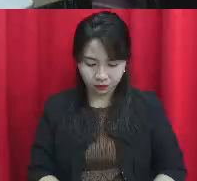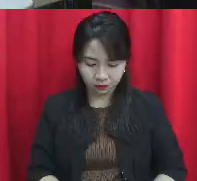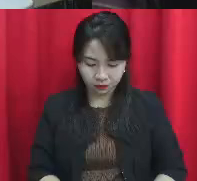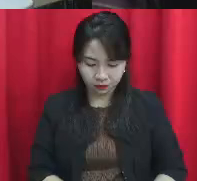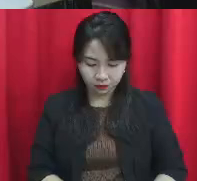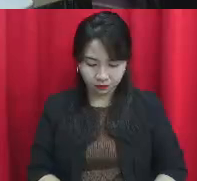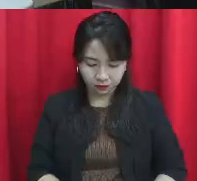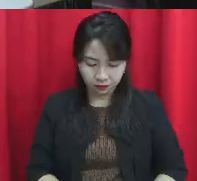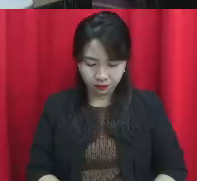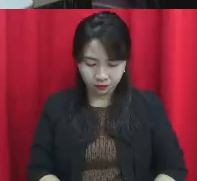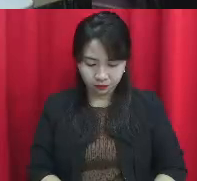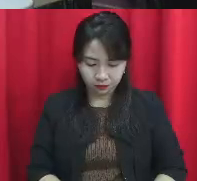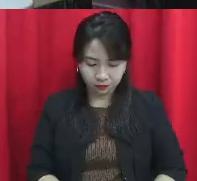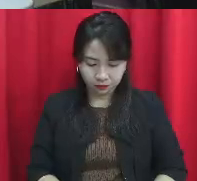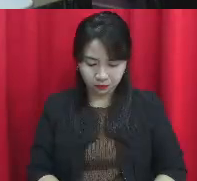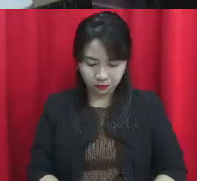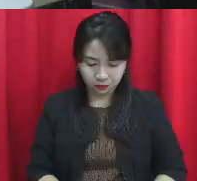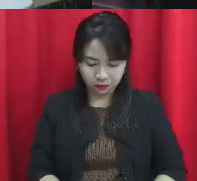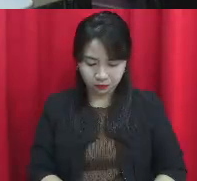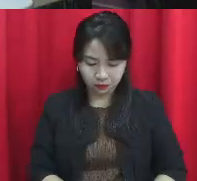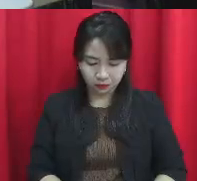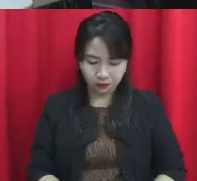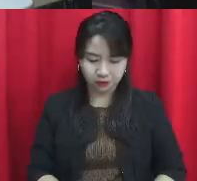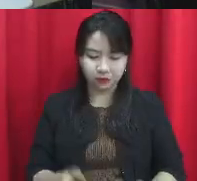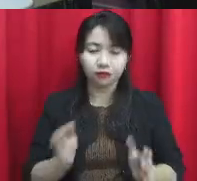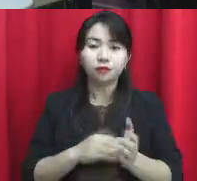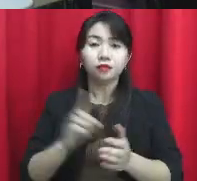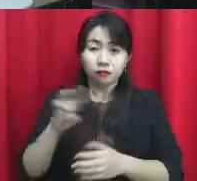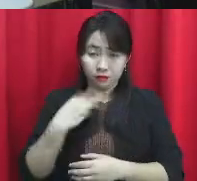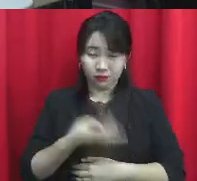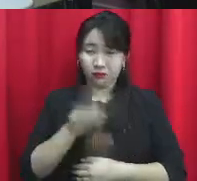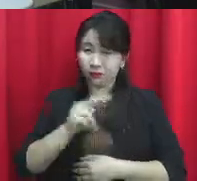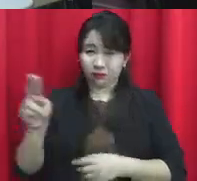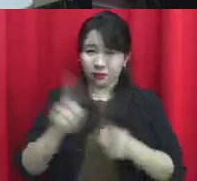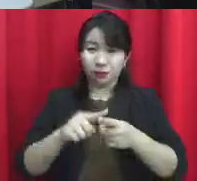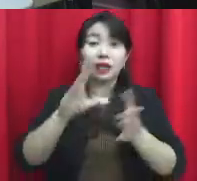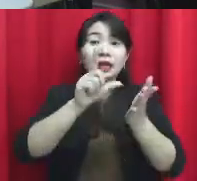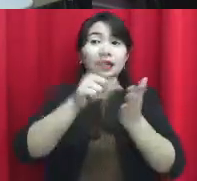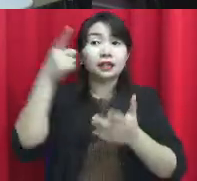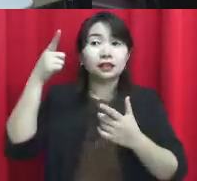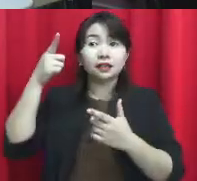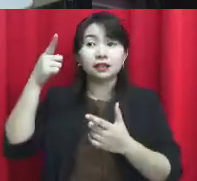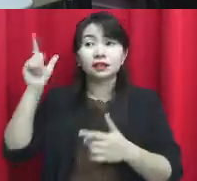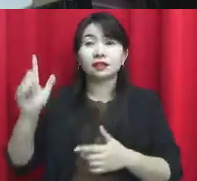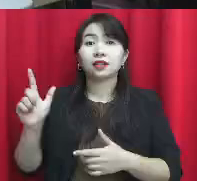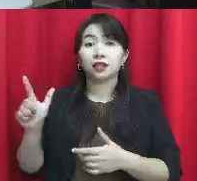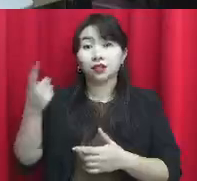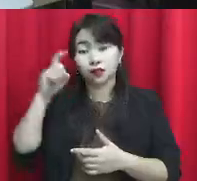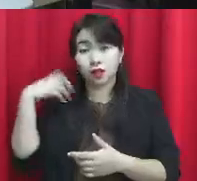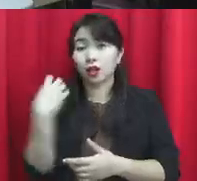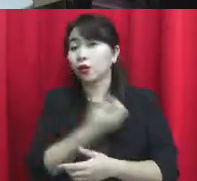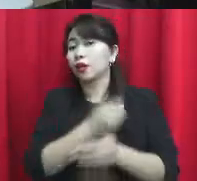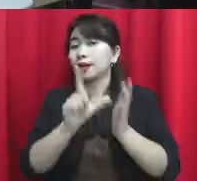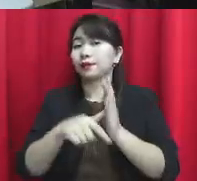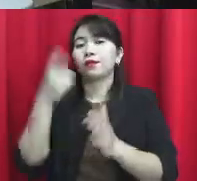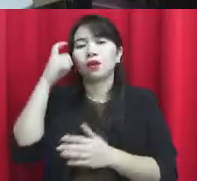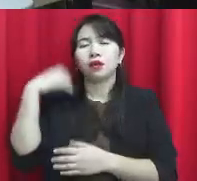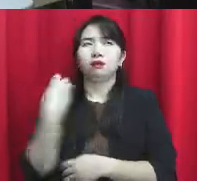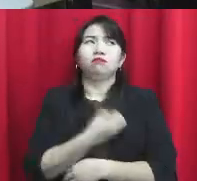ng Diyos kahit makarating sila dito yung natutunan nila doon gagamitin ng Diyos k ng flashbay gagamitin